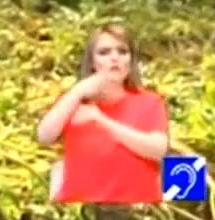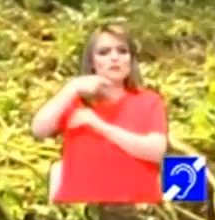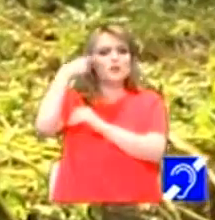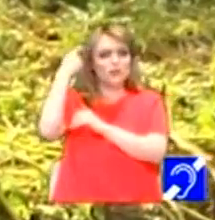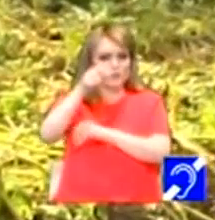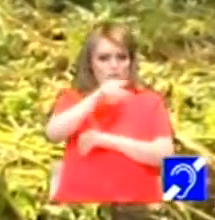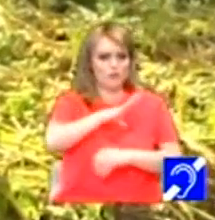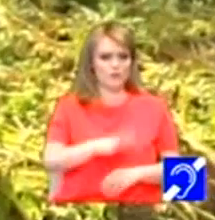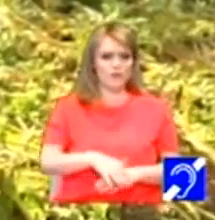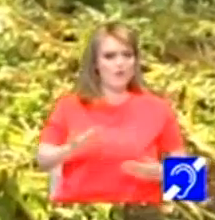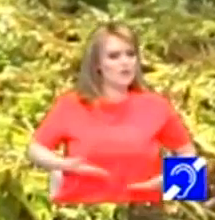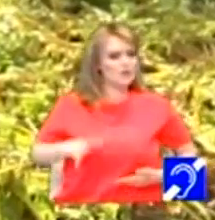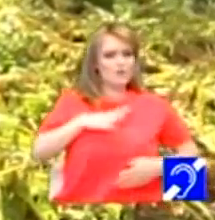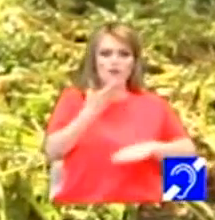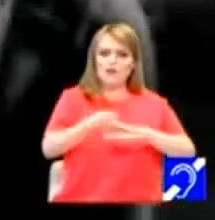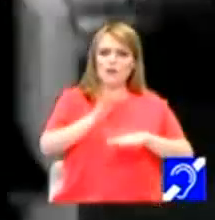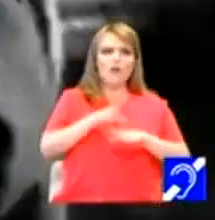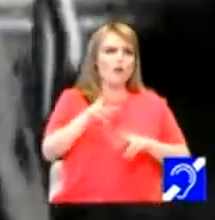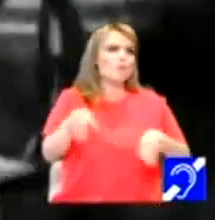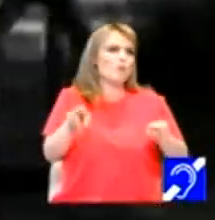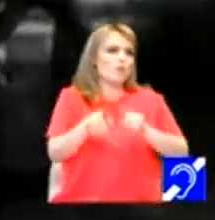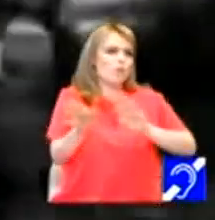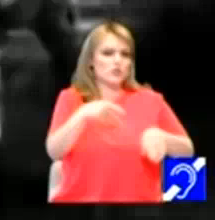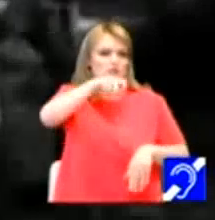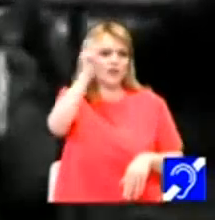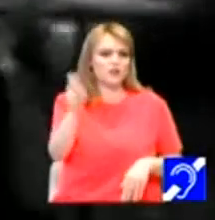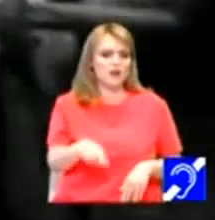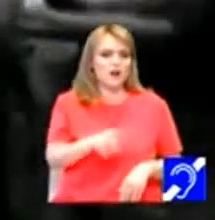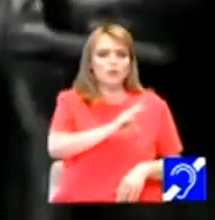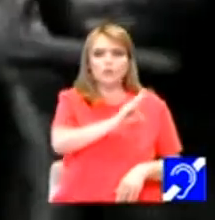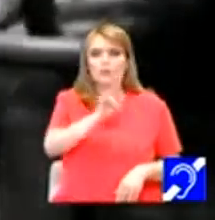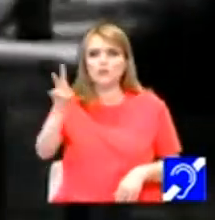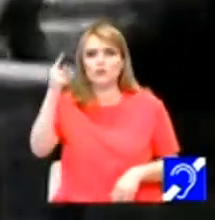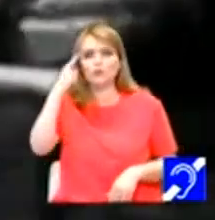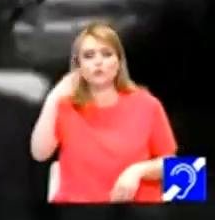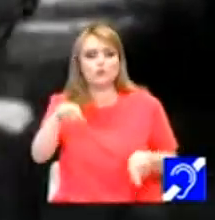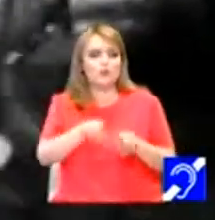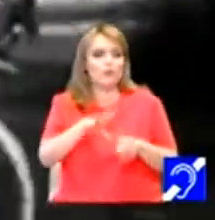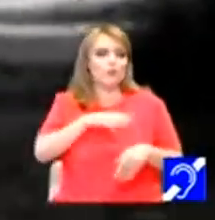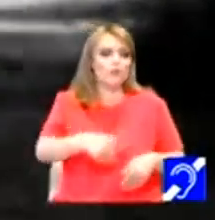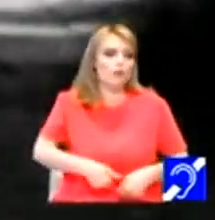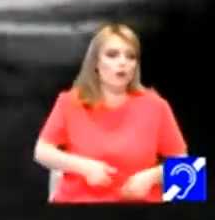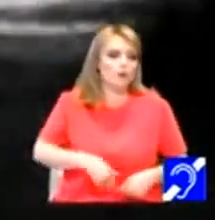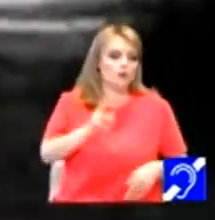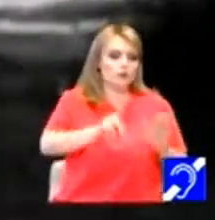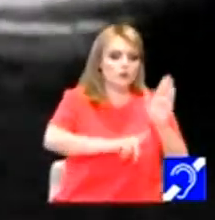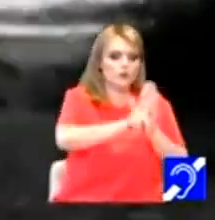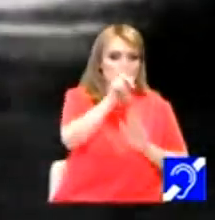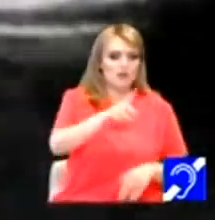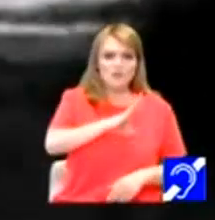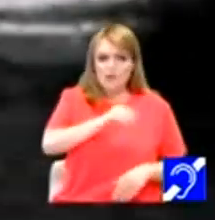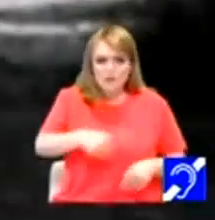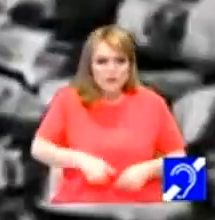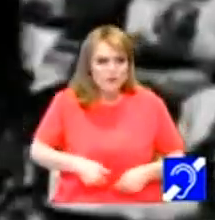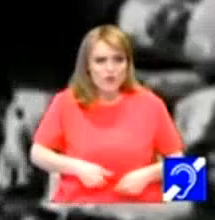ani. Viața era grea, ca după război, dar nimeni și nimic nu prevestea calvarul foametei ce avea să înceapă. Nu era